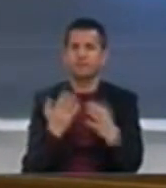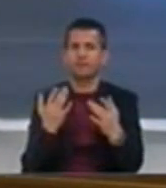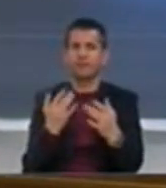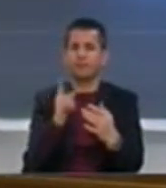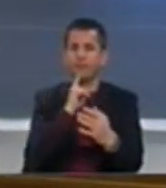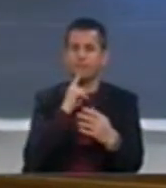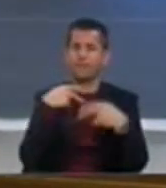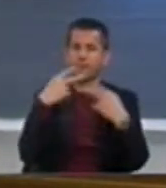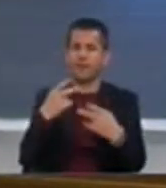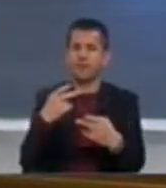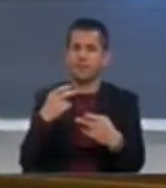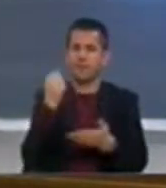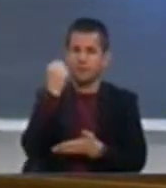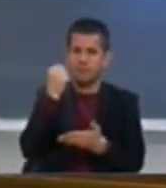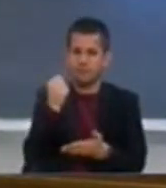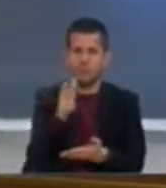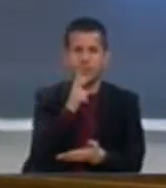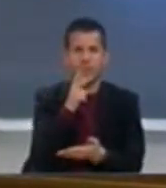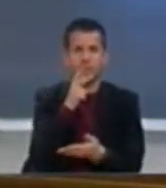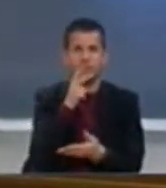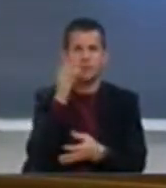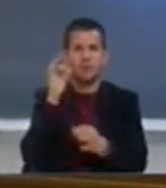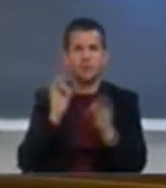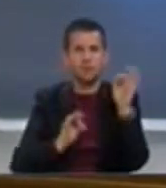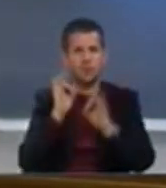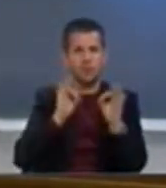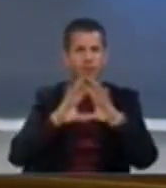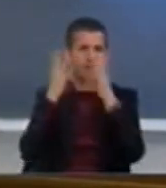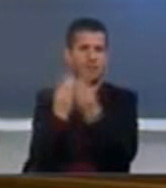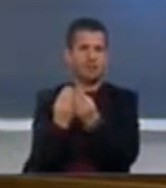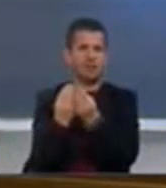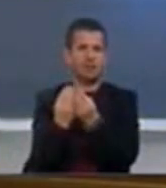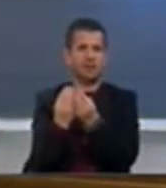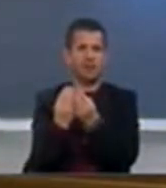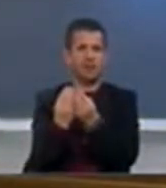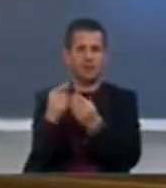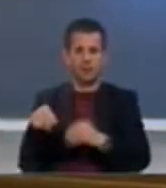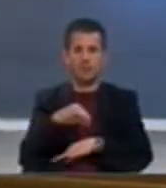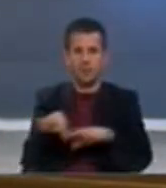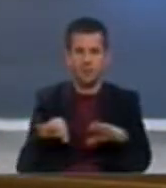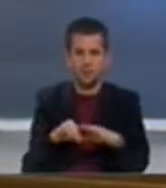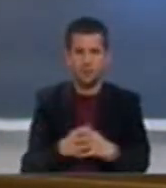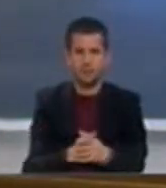kthimit të investimeve e ka kërku ose ka propozuar Control Global nga kjo projekt.